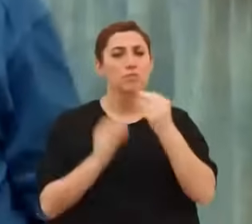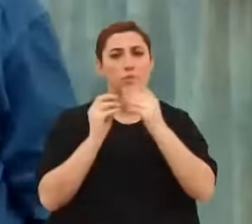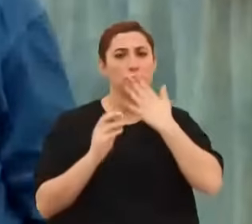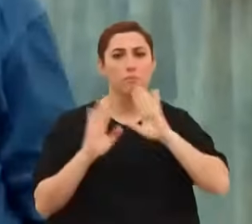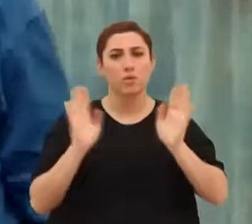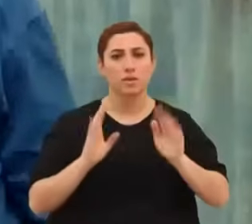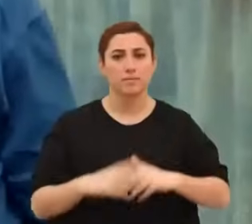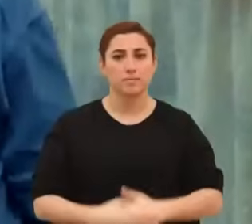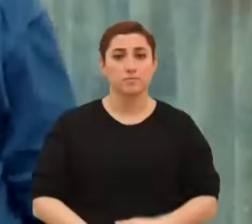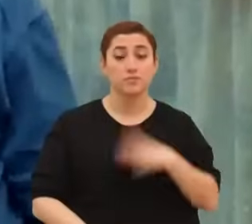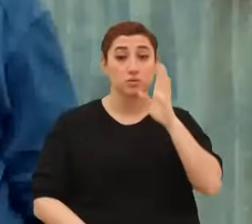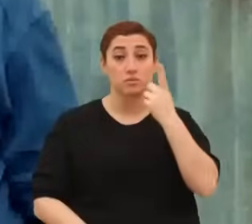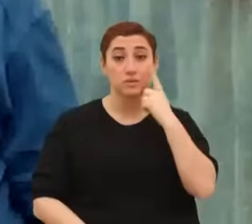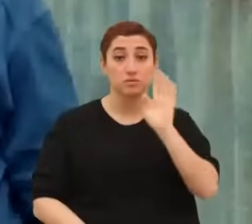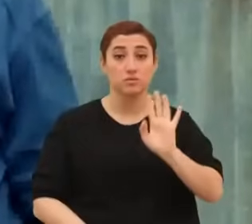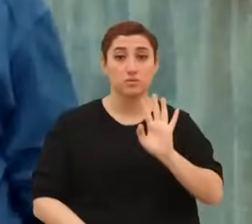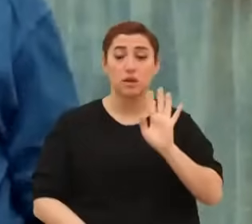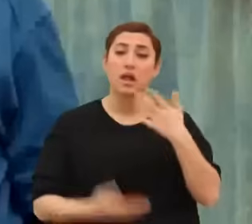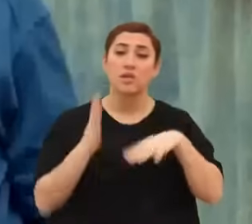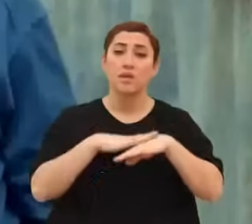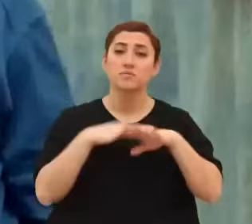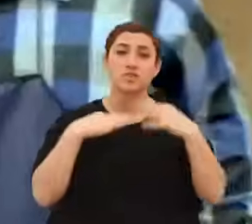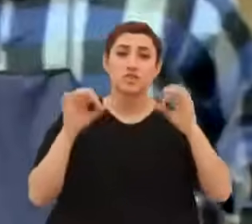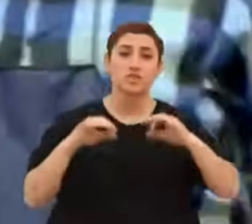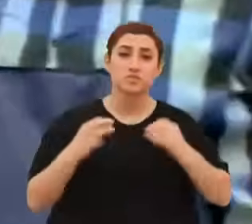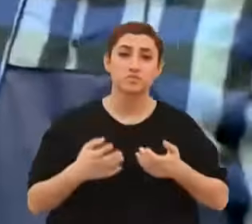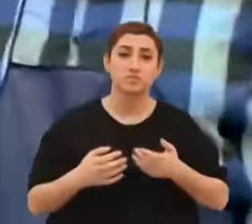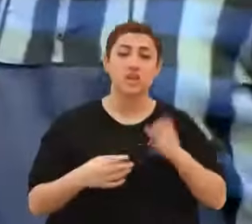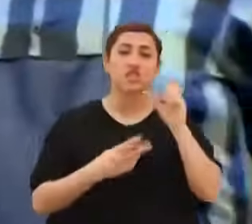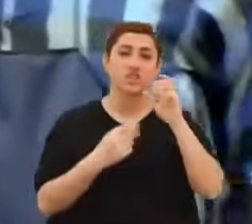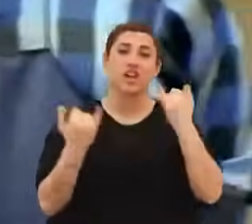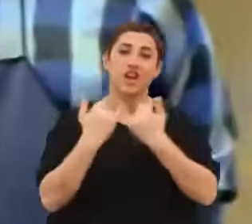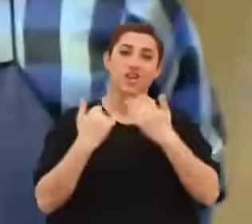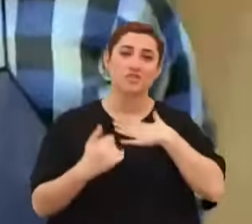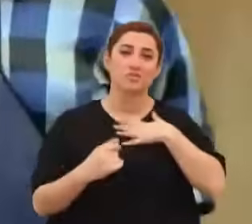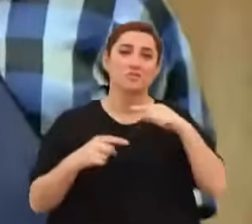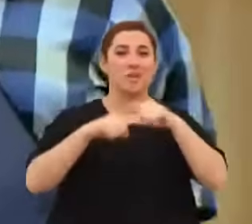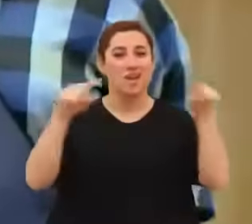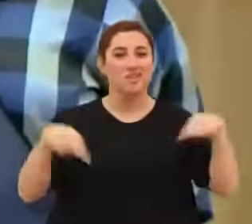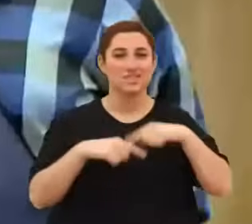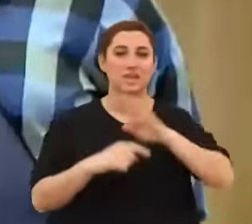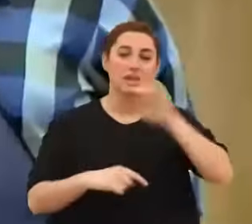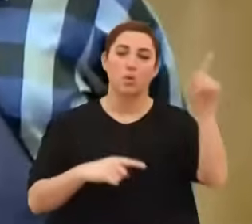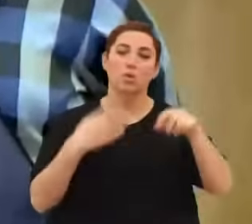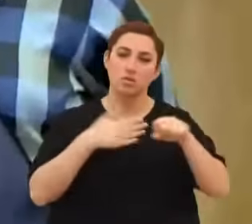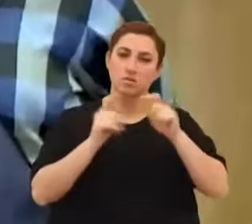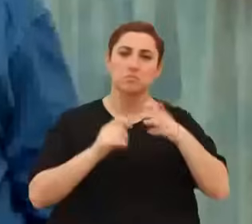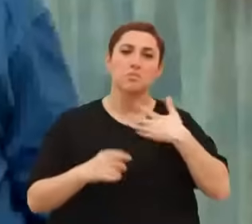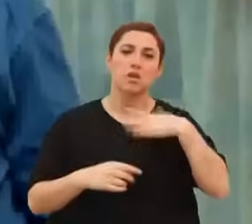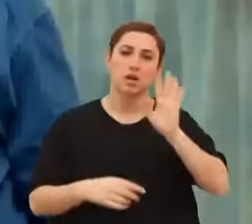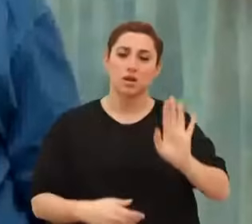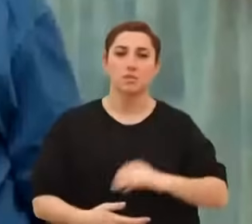yok onda, tamam. Dur, dur bakayım. Ne yapacağız şimdi? Ya Çağatay kardeşim, bizim arsaya gideriz. Bunu orada hallederiz, merak